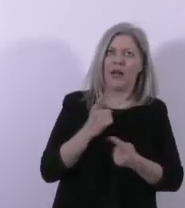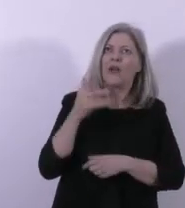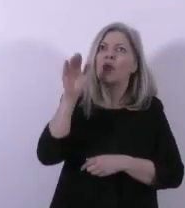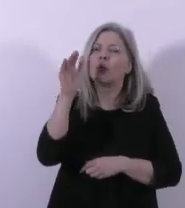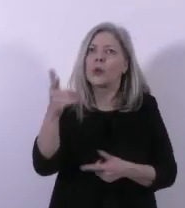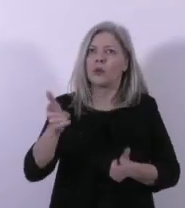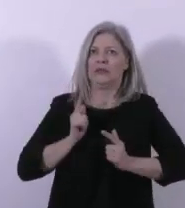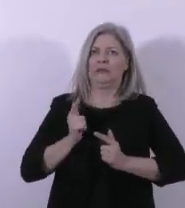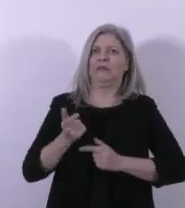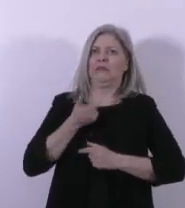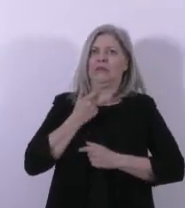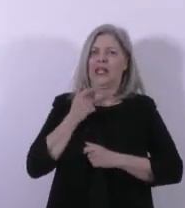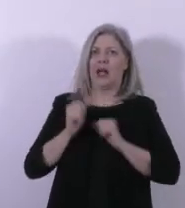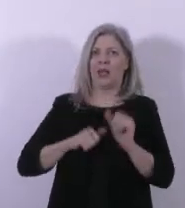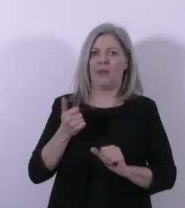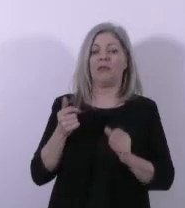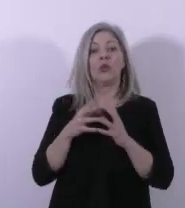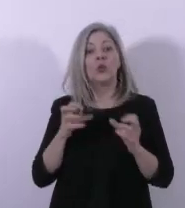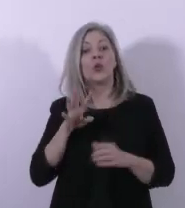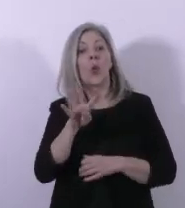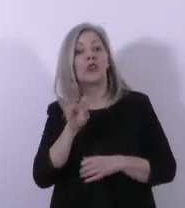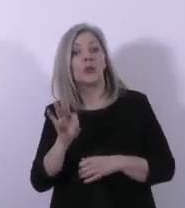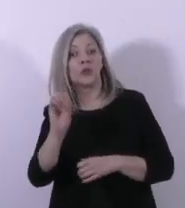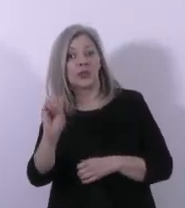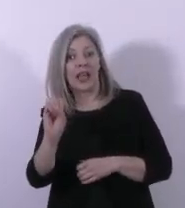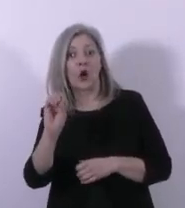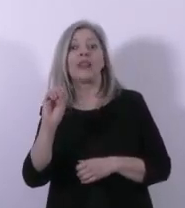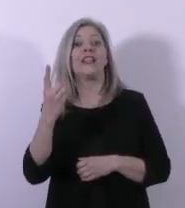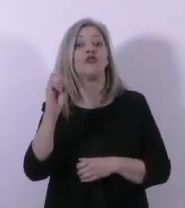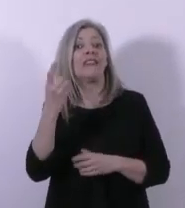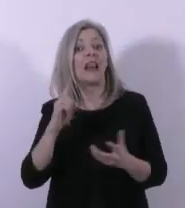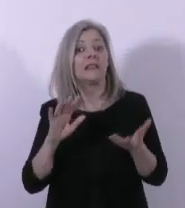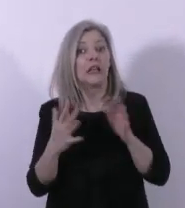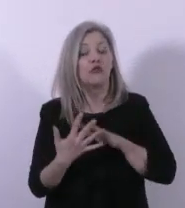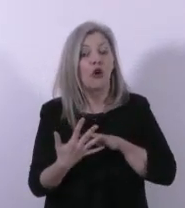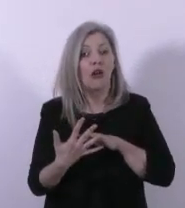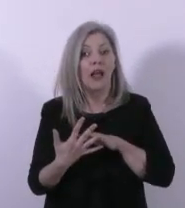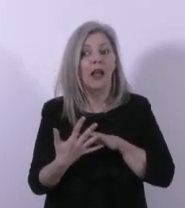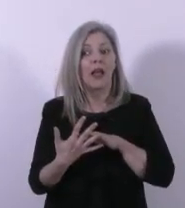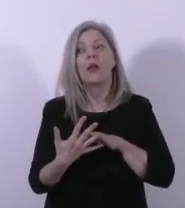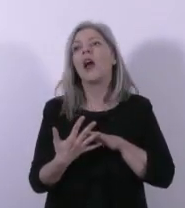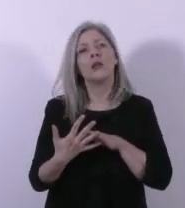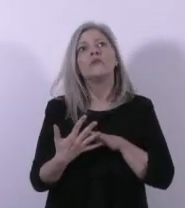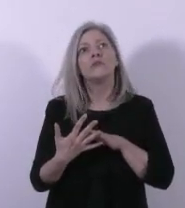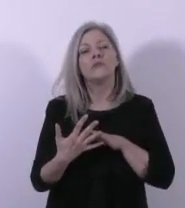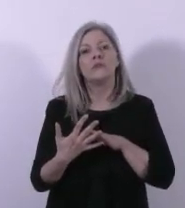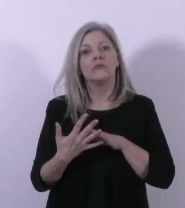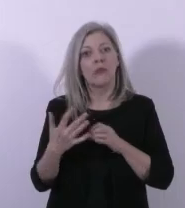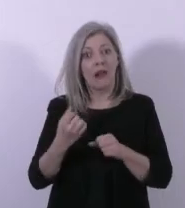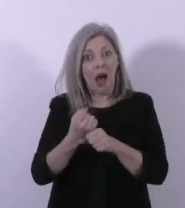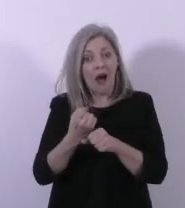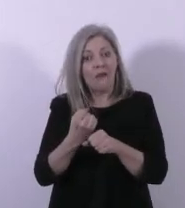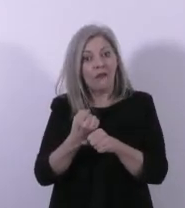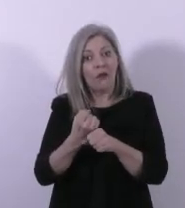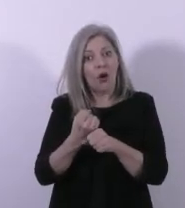sono? Industria 4.0, digitalizzazione? Mi si porta un lavoro